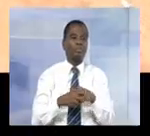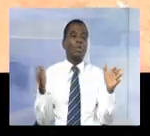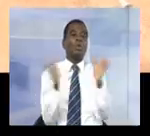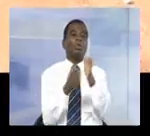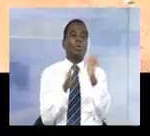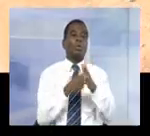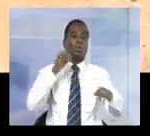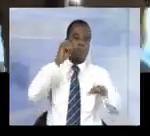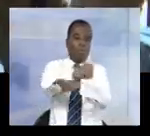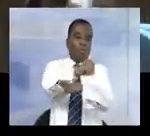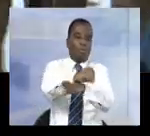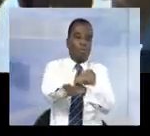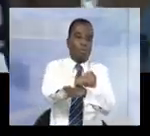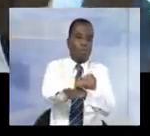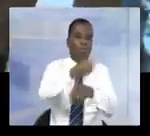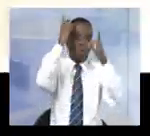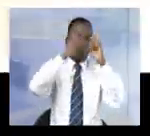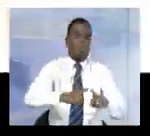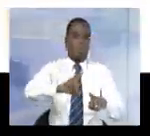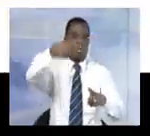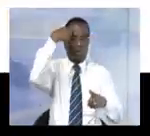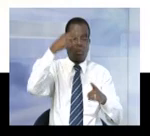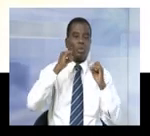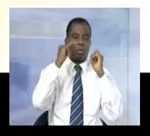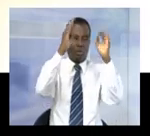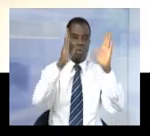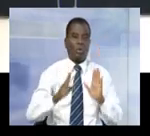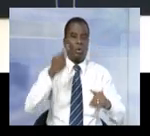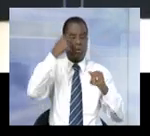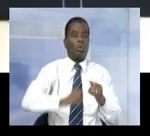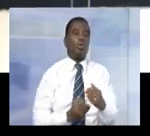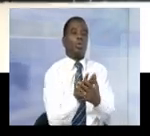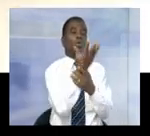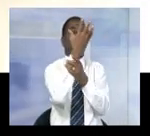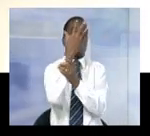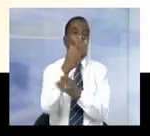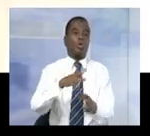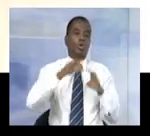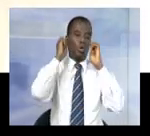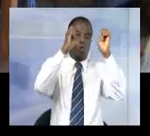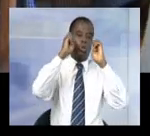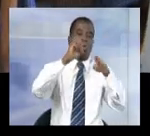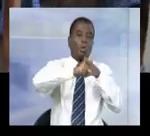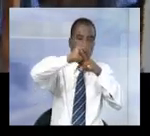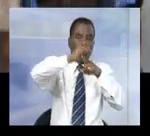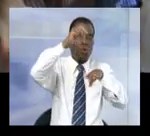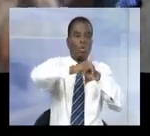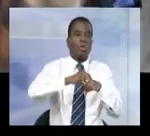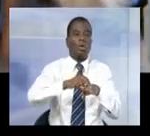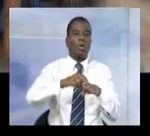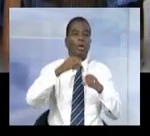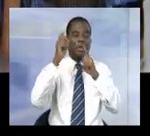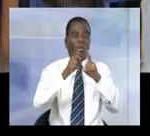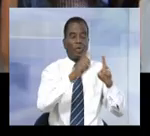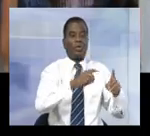L'école obligatoire, une décision de l'État ivoirien pour promouvoir l'instruction. La mesure entre en